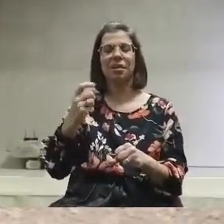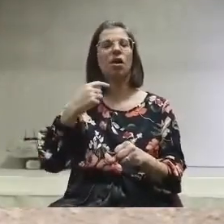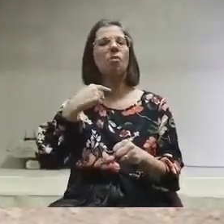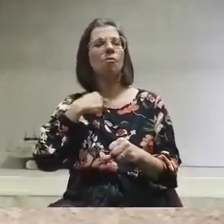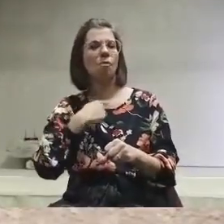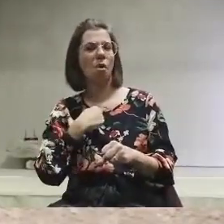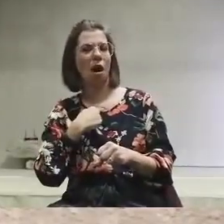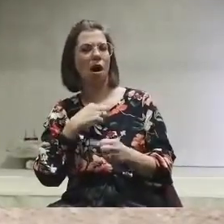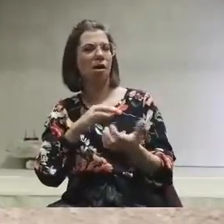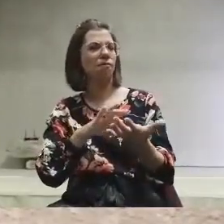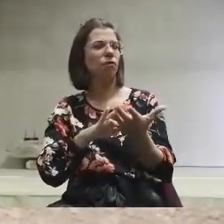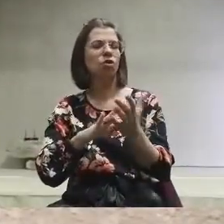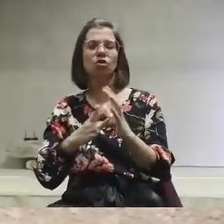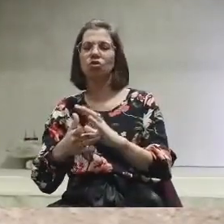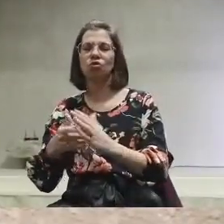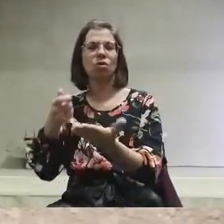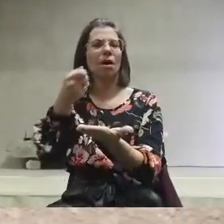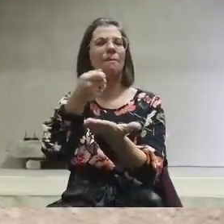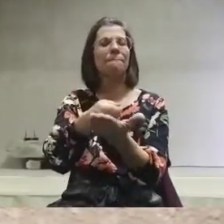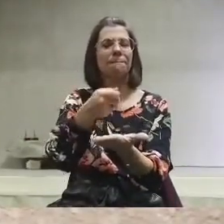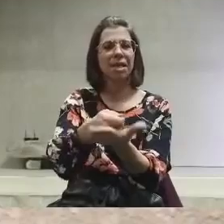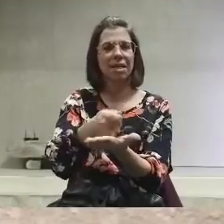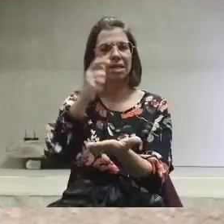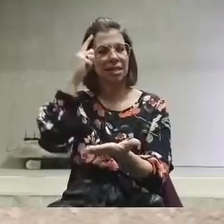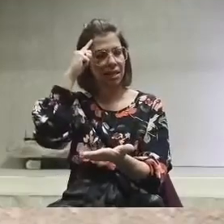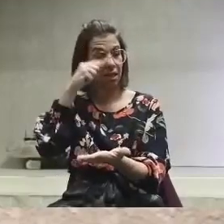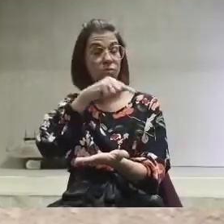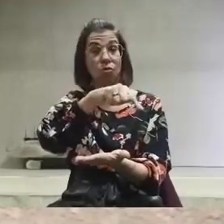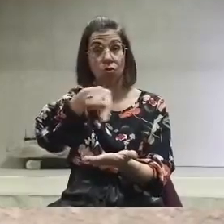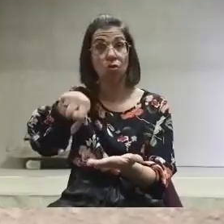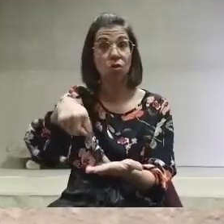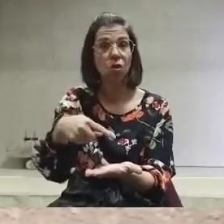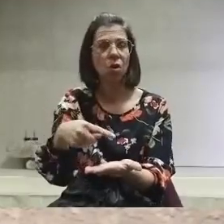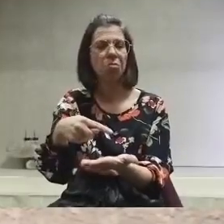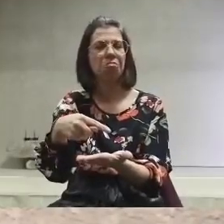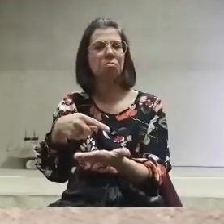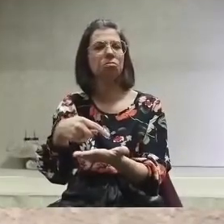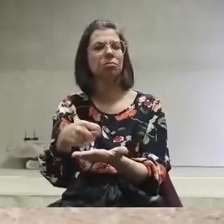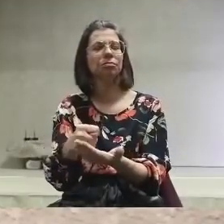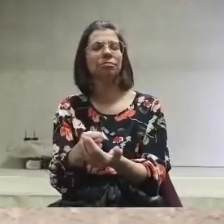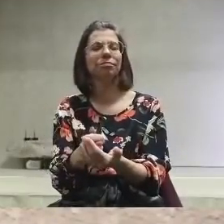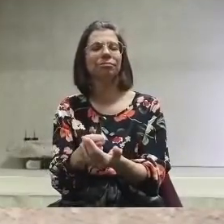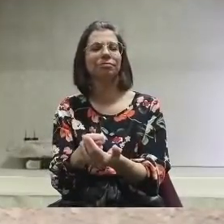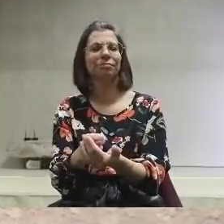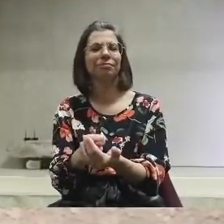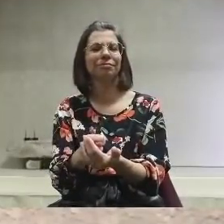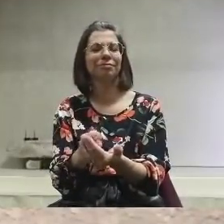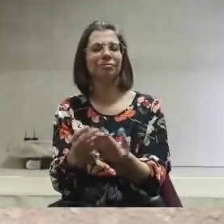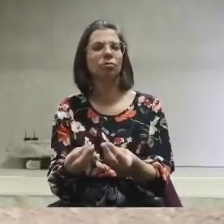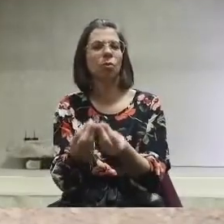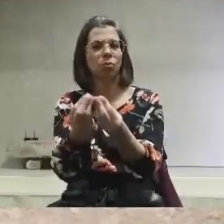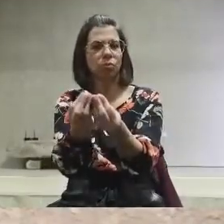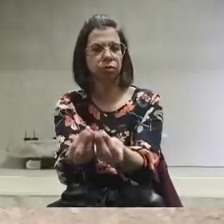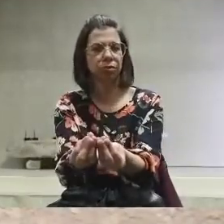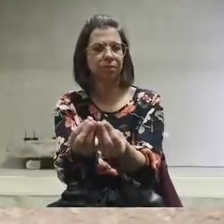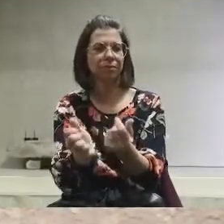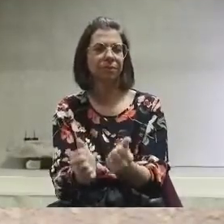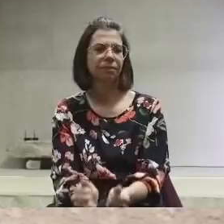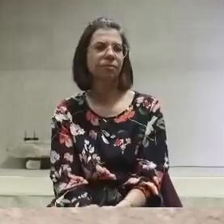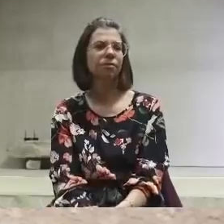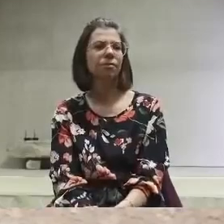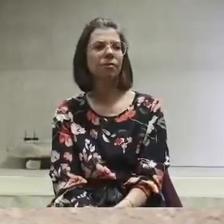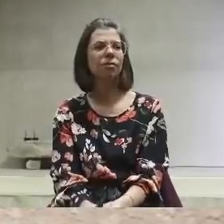C'est ça être justifié. Rendu juste aux yeux de Dieu. Et ça va plus loin que